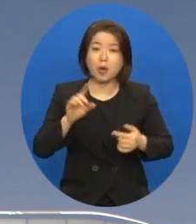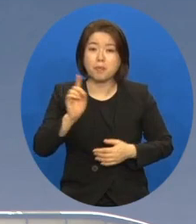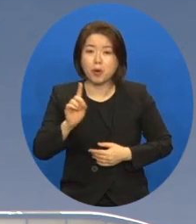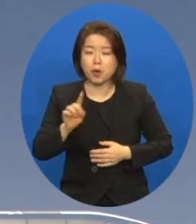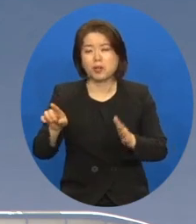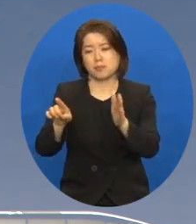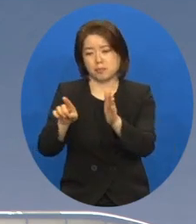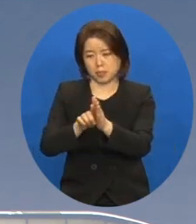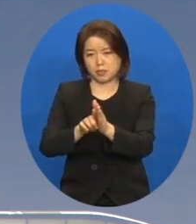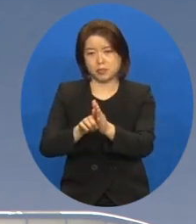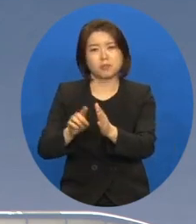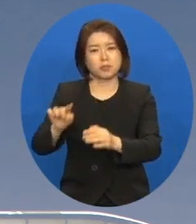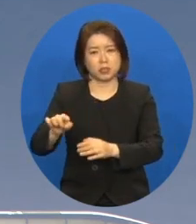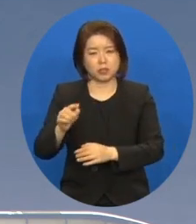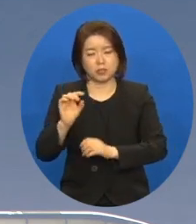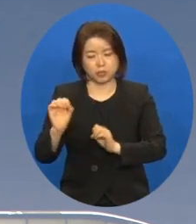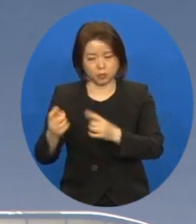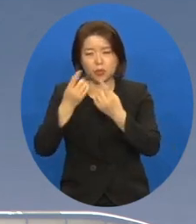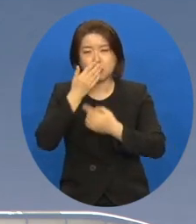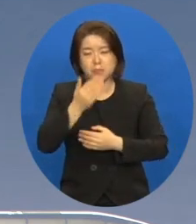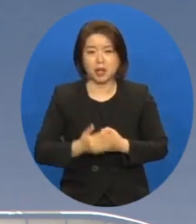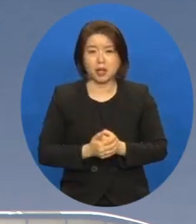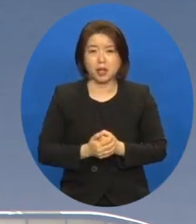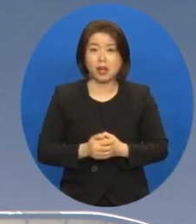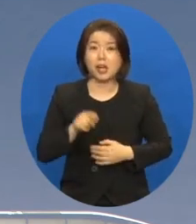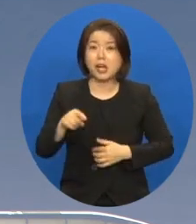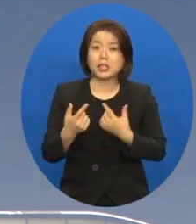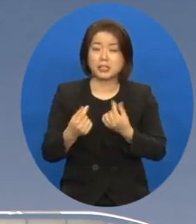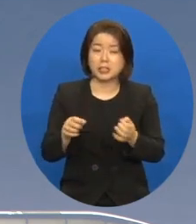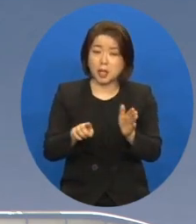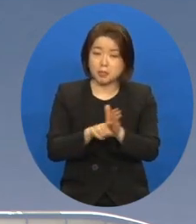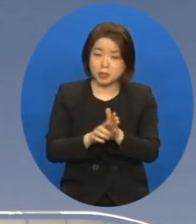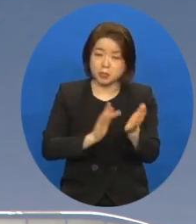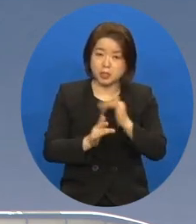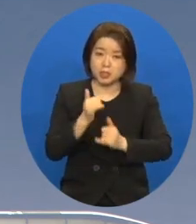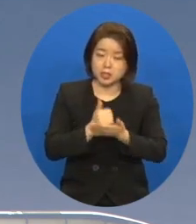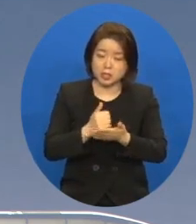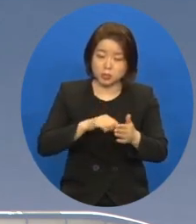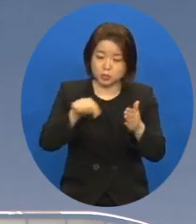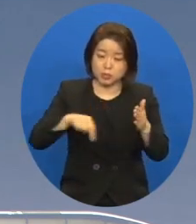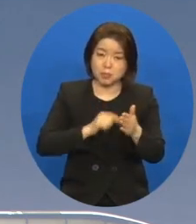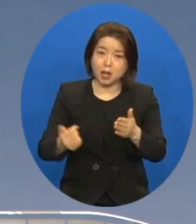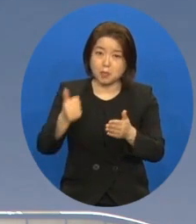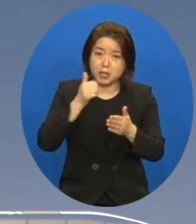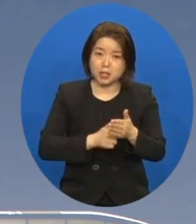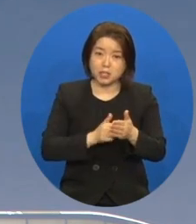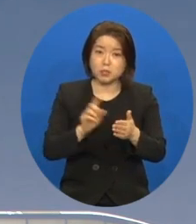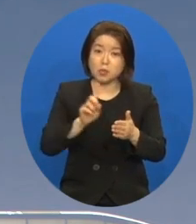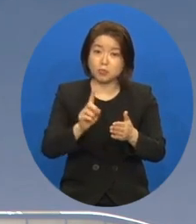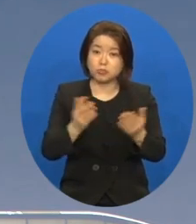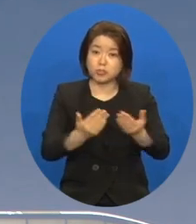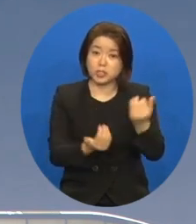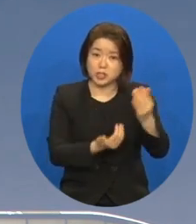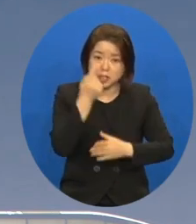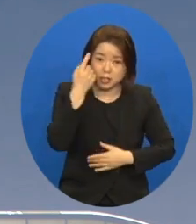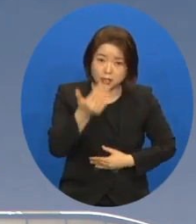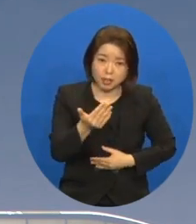믿음으로 되는 거예요. 그런데 그렇게 믿음으로 예수님이 우리 마음에 계시면 어떤 일이 일어나는가